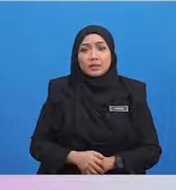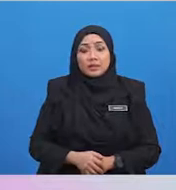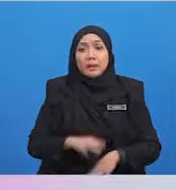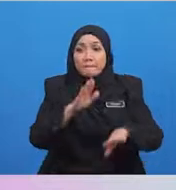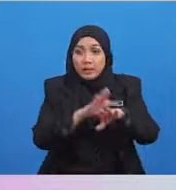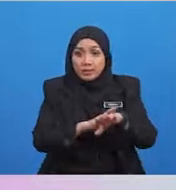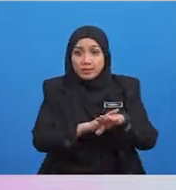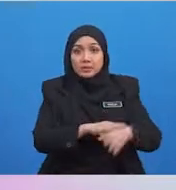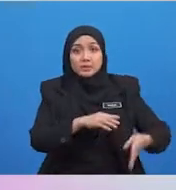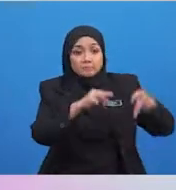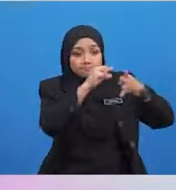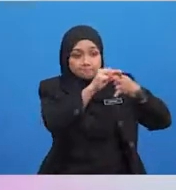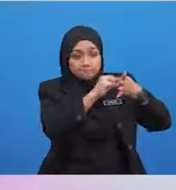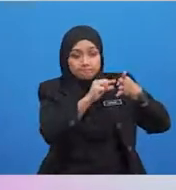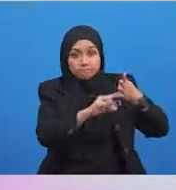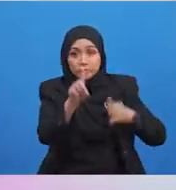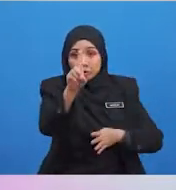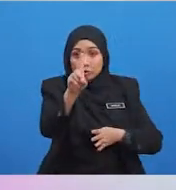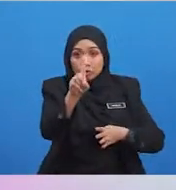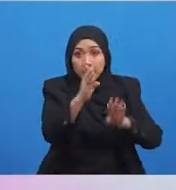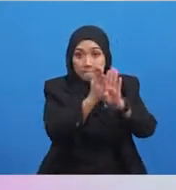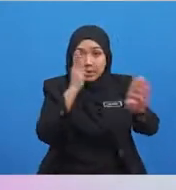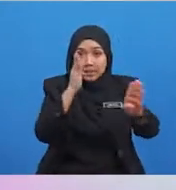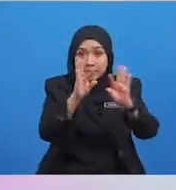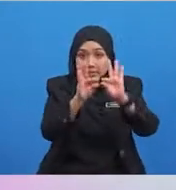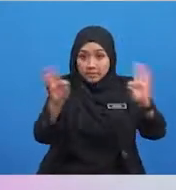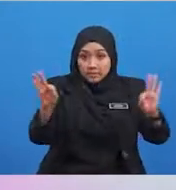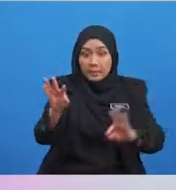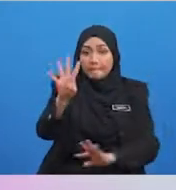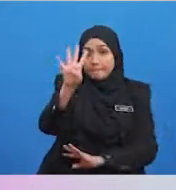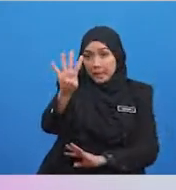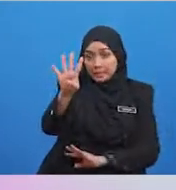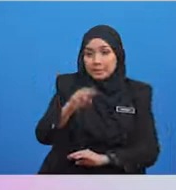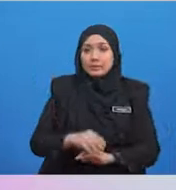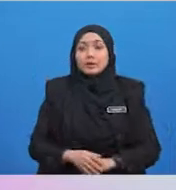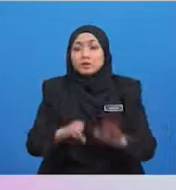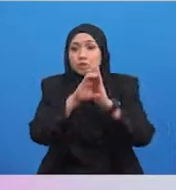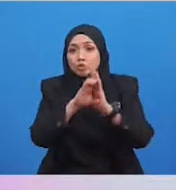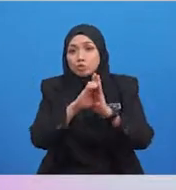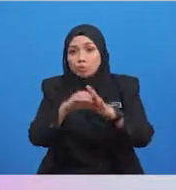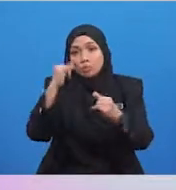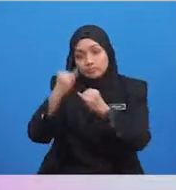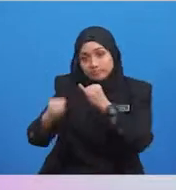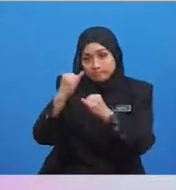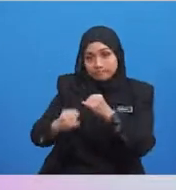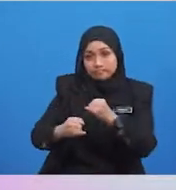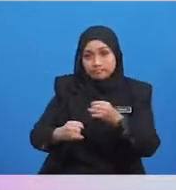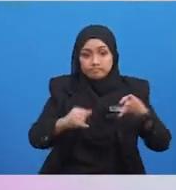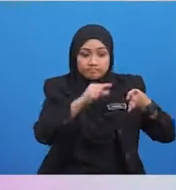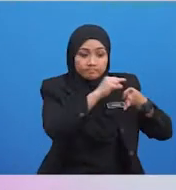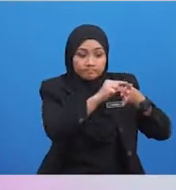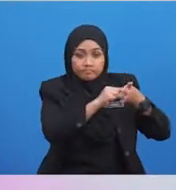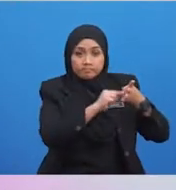pada rangkap pertama dan baris keempat. Contoh yang terakhir pula pada rangkap